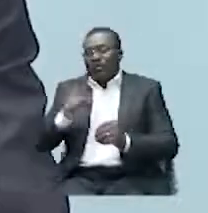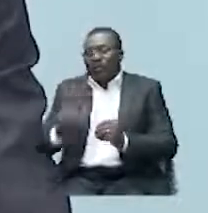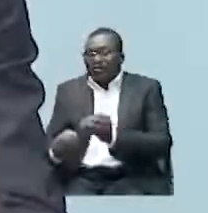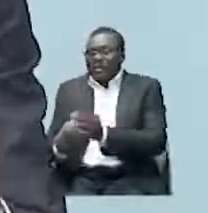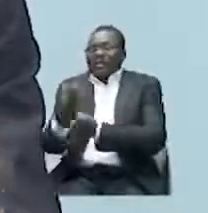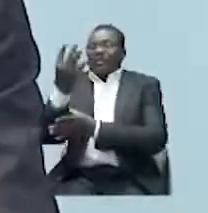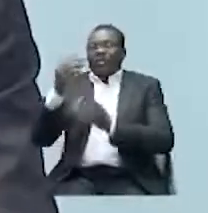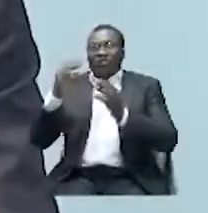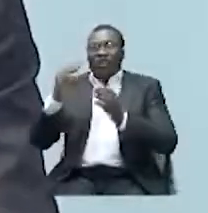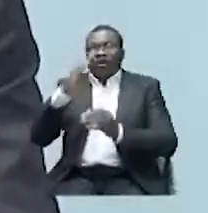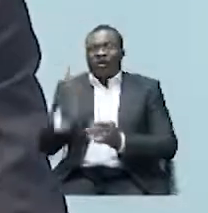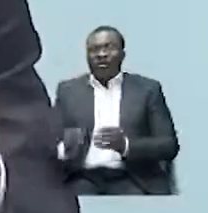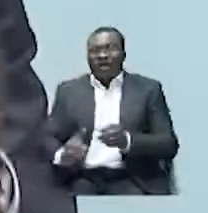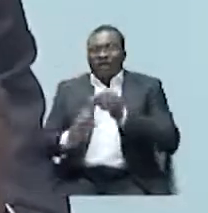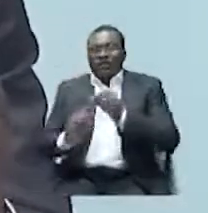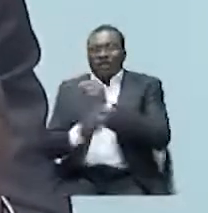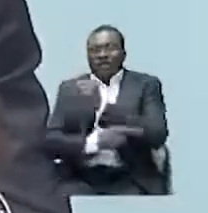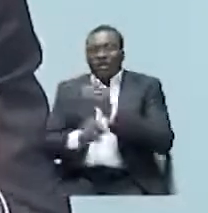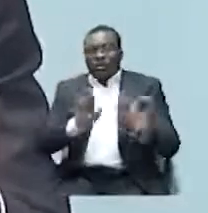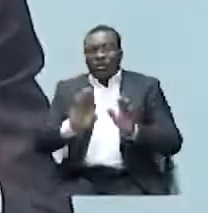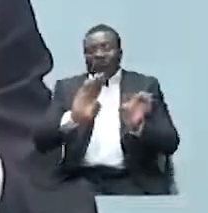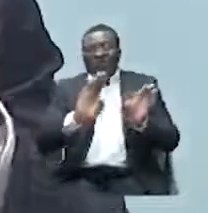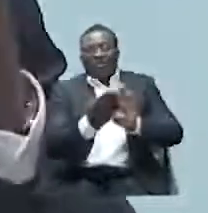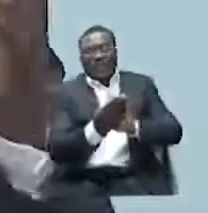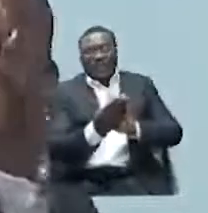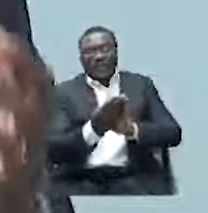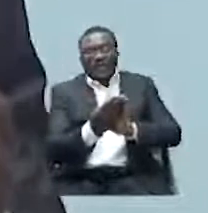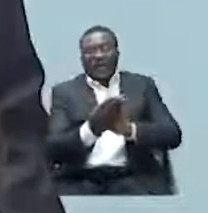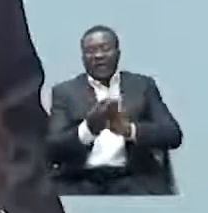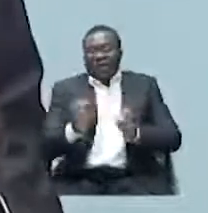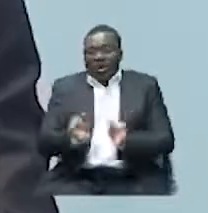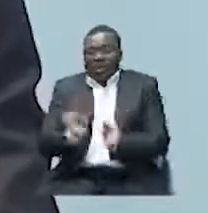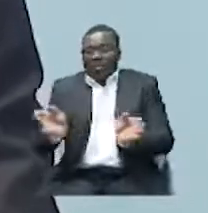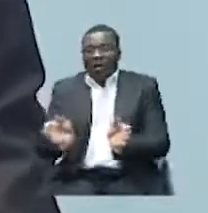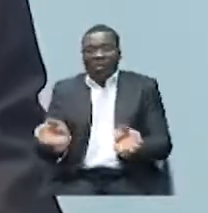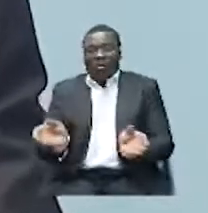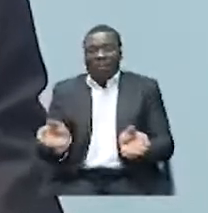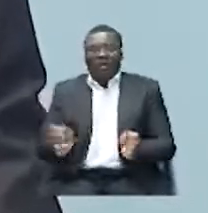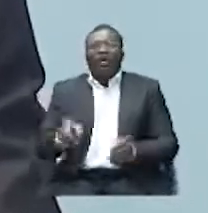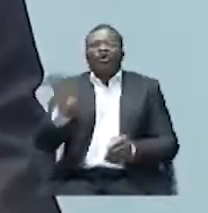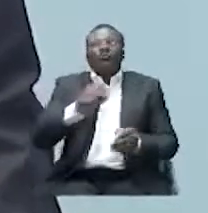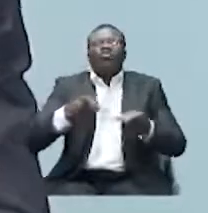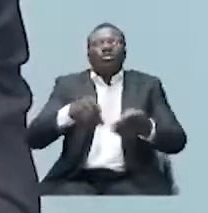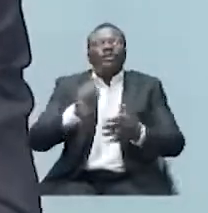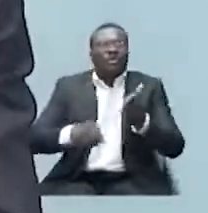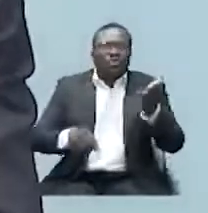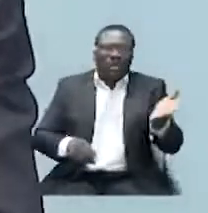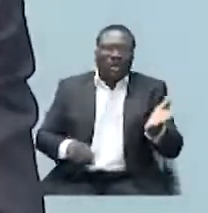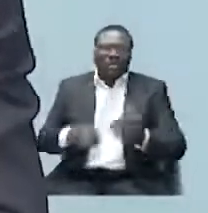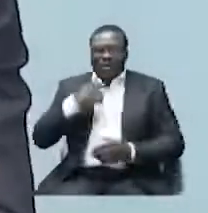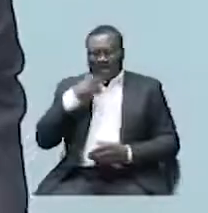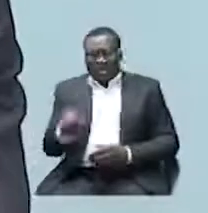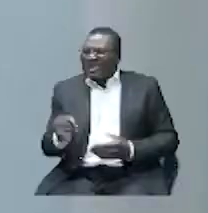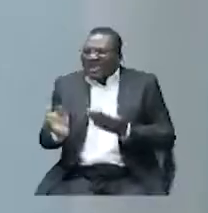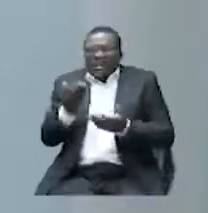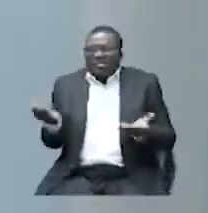pays, surtout dans les régions, pour faire face au problème de développement global. Et pour ça, qu'est-ce que vous proposez? Je viens de dire,